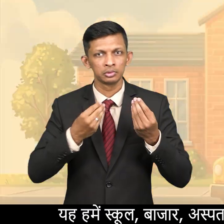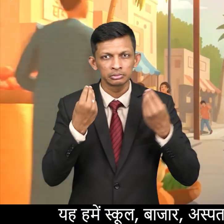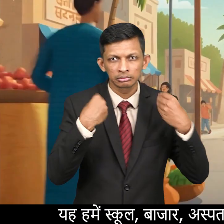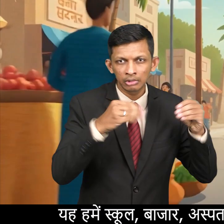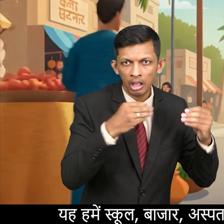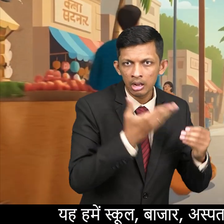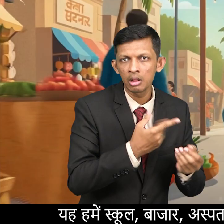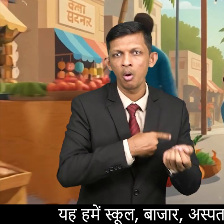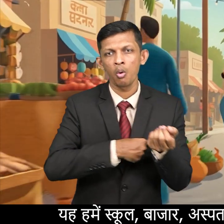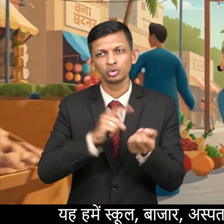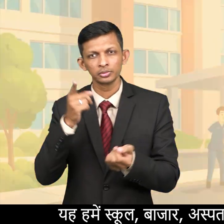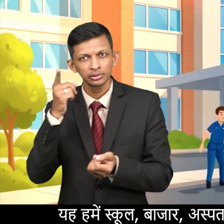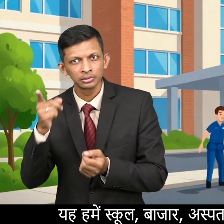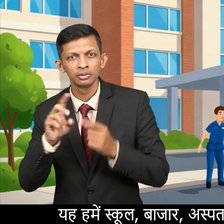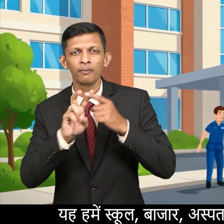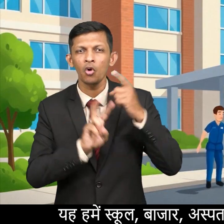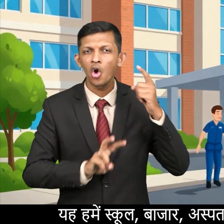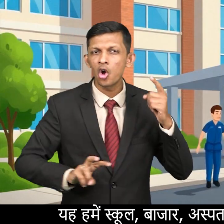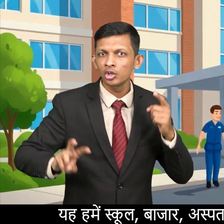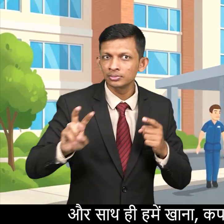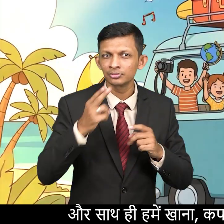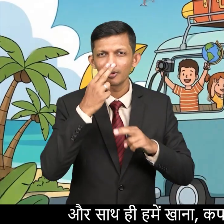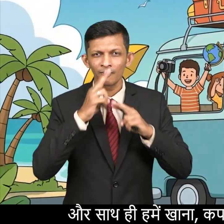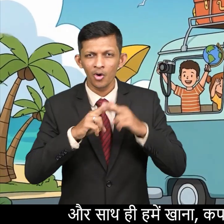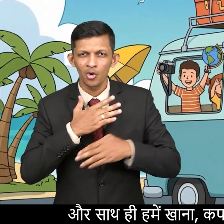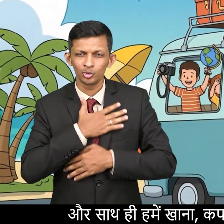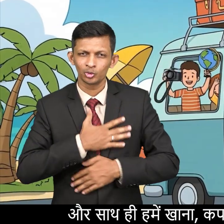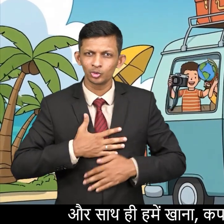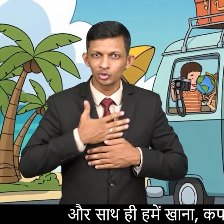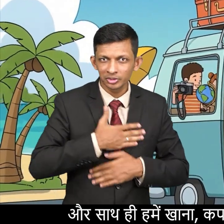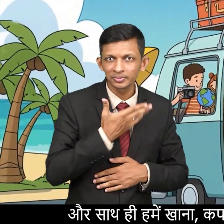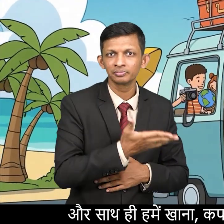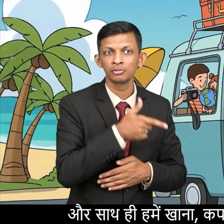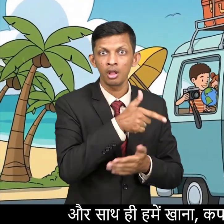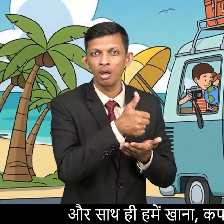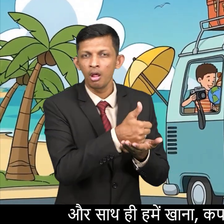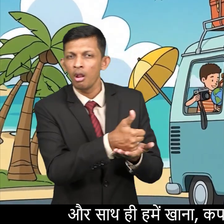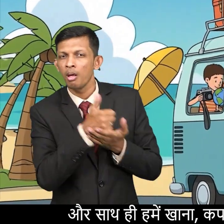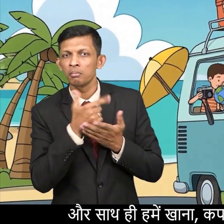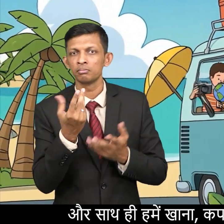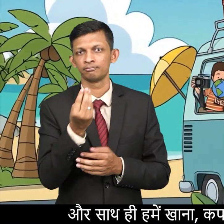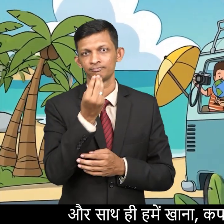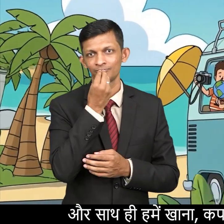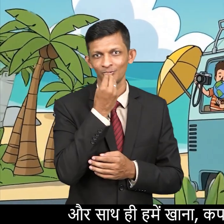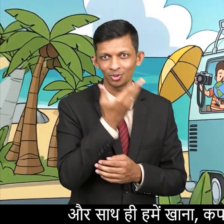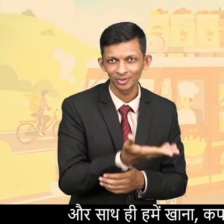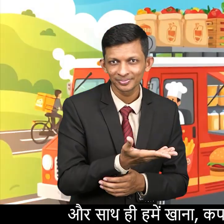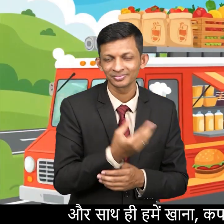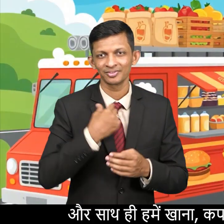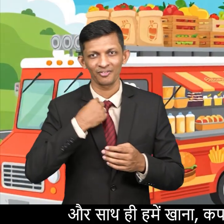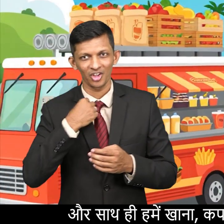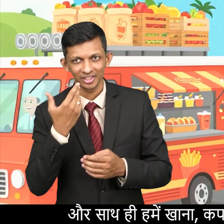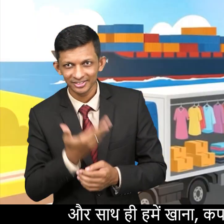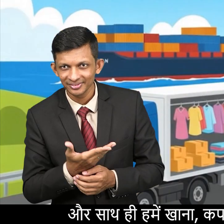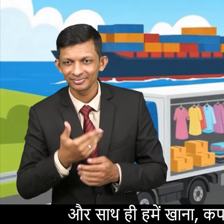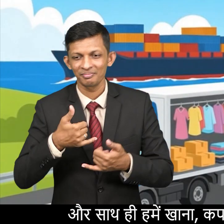जाने, मनोरंजन के लिए यात्रा करने में मदद करता है और साथ ही हमें खाना, कपड़े, खिलौने और किताबें पहुंचाने में